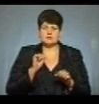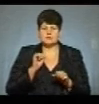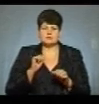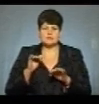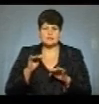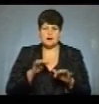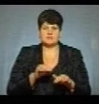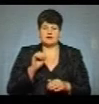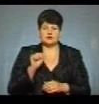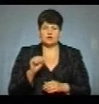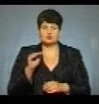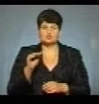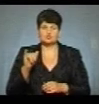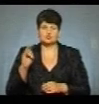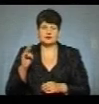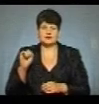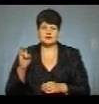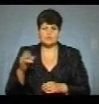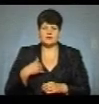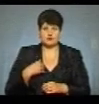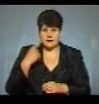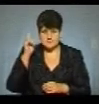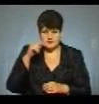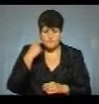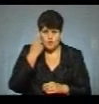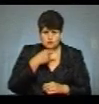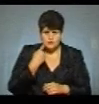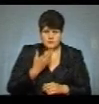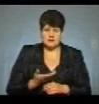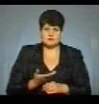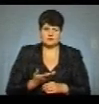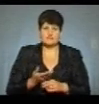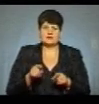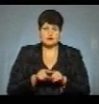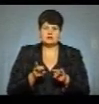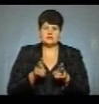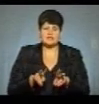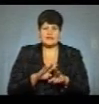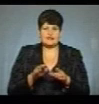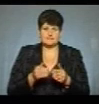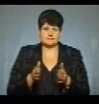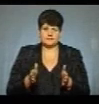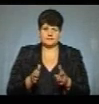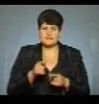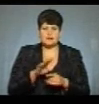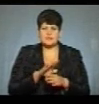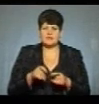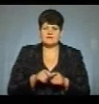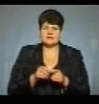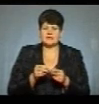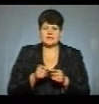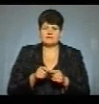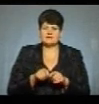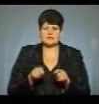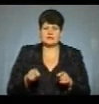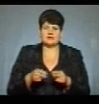Анатолія Жукінського, якого я знав особисто, він також залишається не розкритим. Там не порушено кримінальне провадження